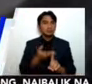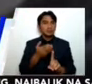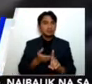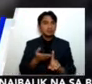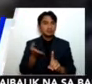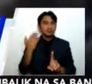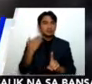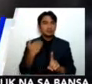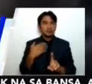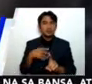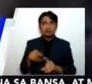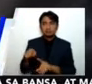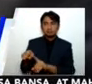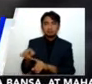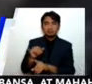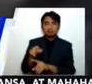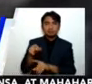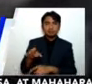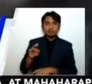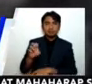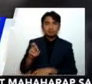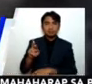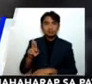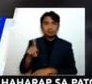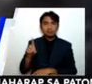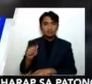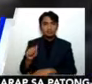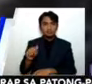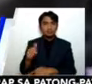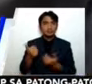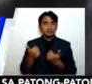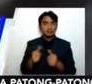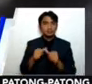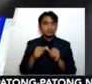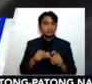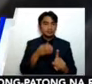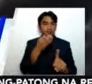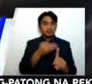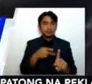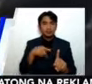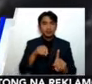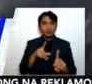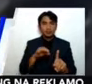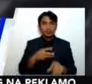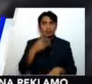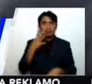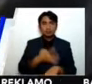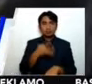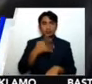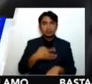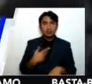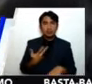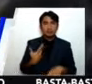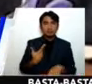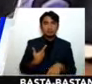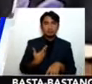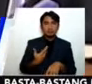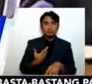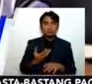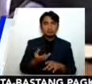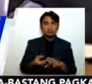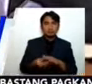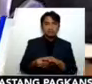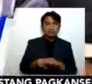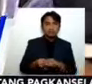Estrada. Nananatili naman ang conviction kay Napoles para sa 4 counts of corruption of public officials. Dahil